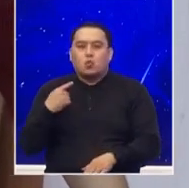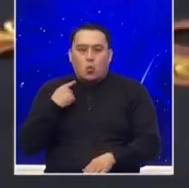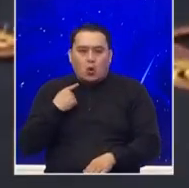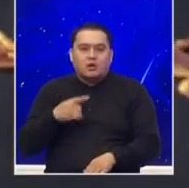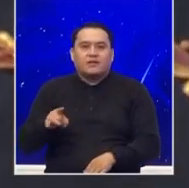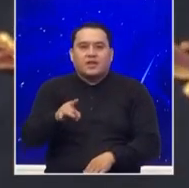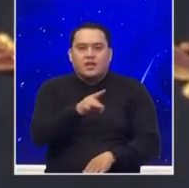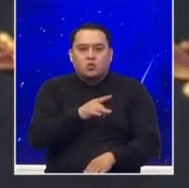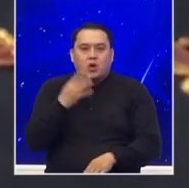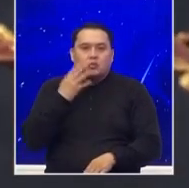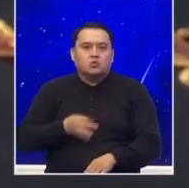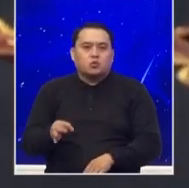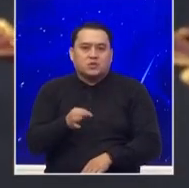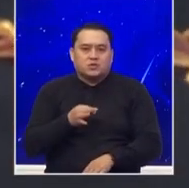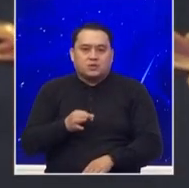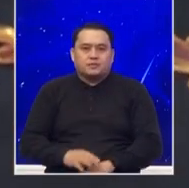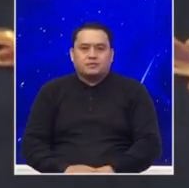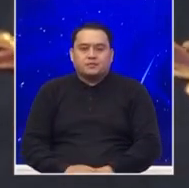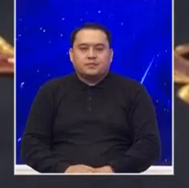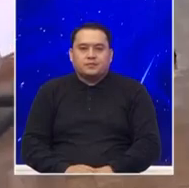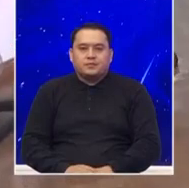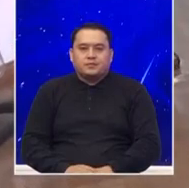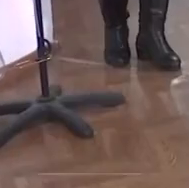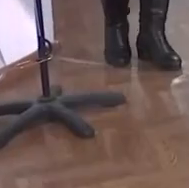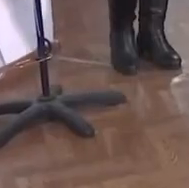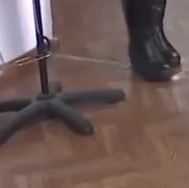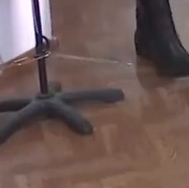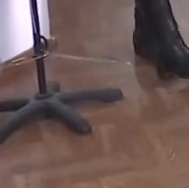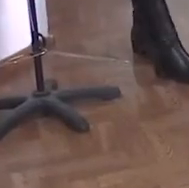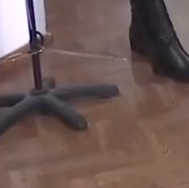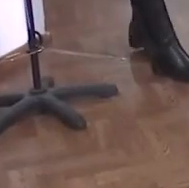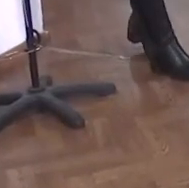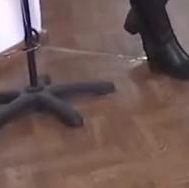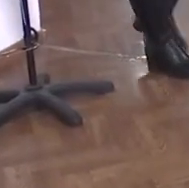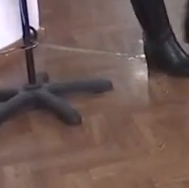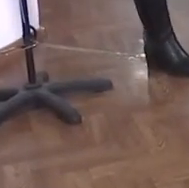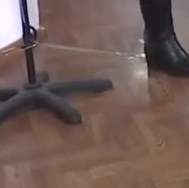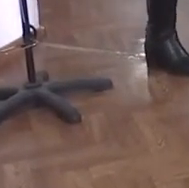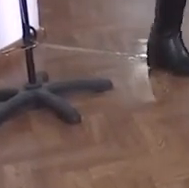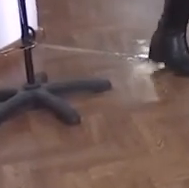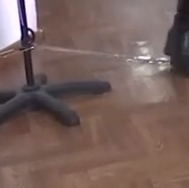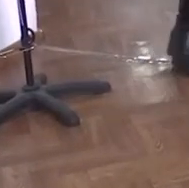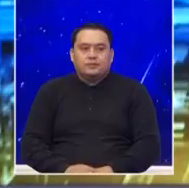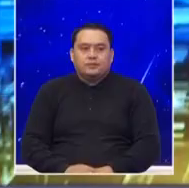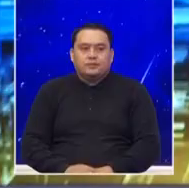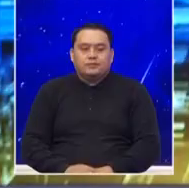но и в регионах Алма-Атинской области. Надежда Белова, Абылай Кутыкбай, телеканал ЖТСУ.